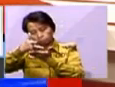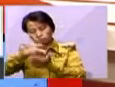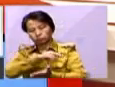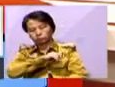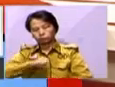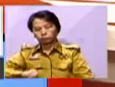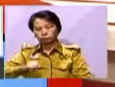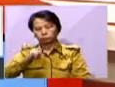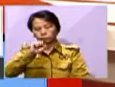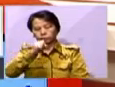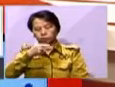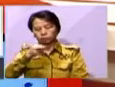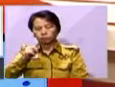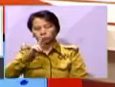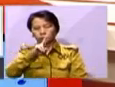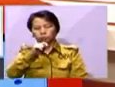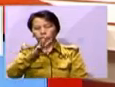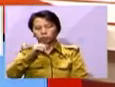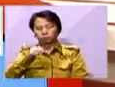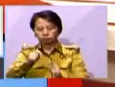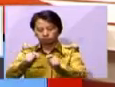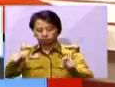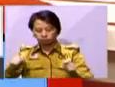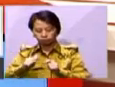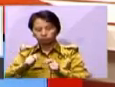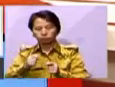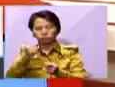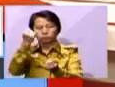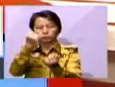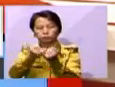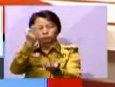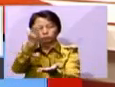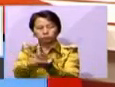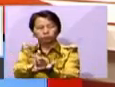Nazrin Muizzuddin Shah RTM Perak sebagai lokasi persinggahan.